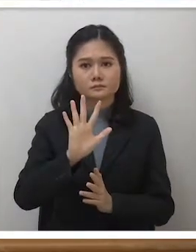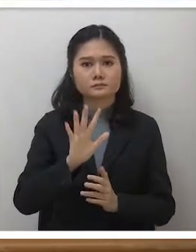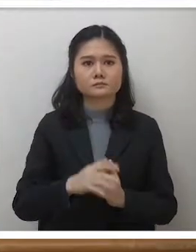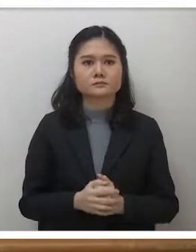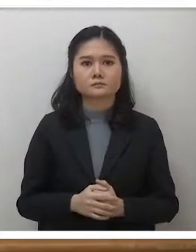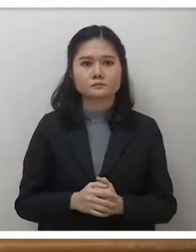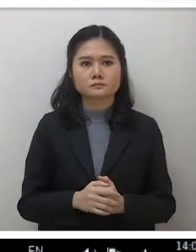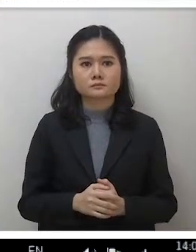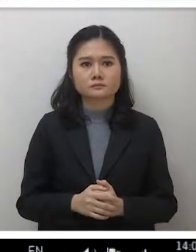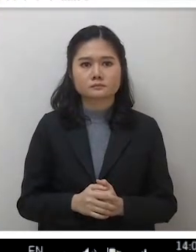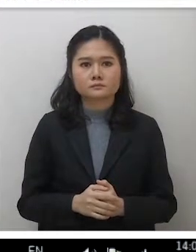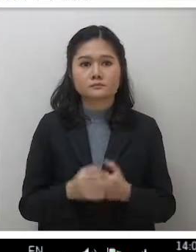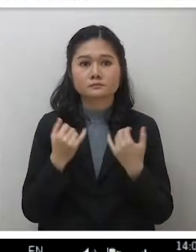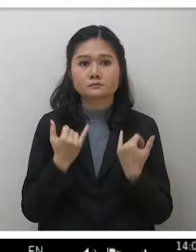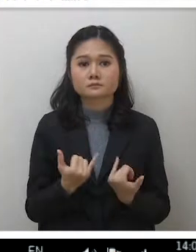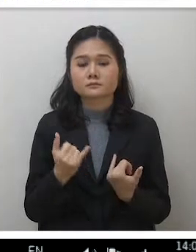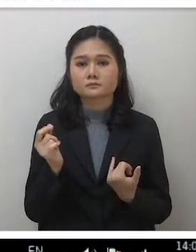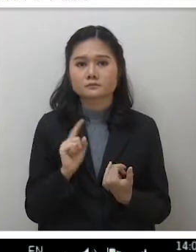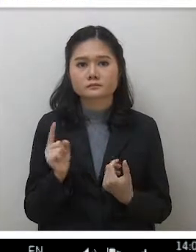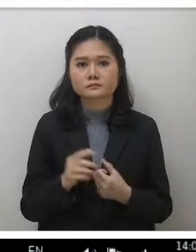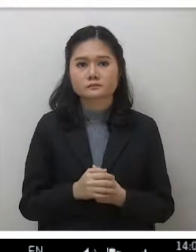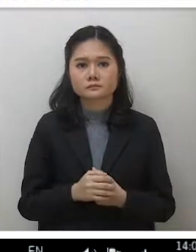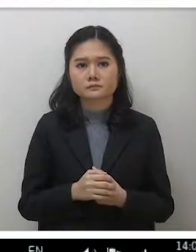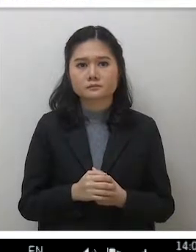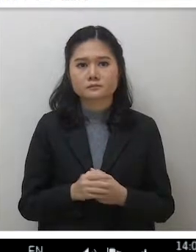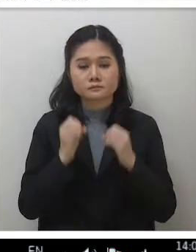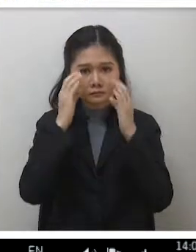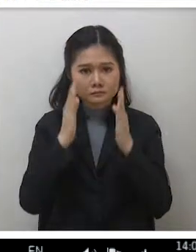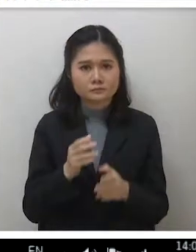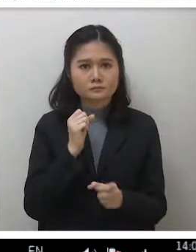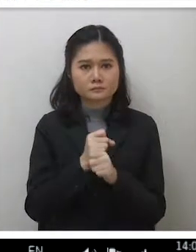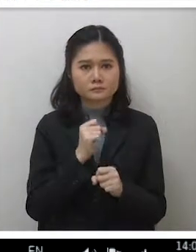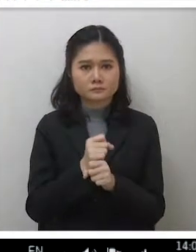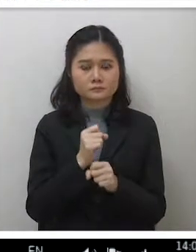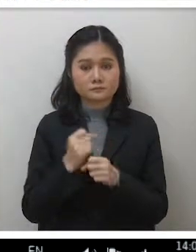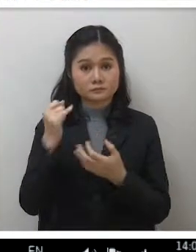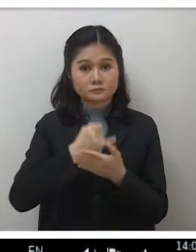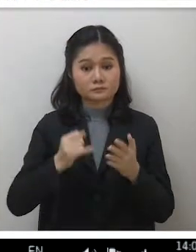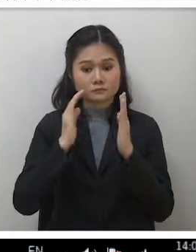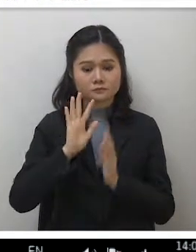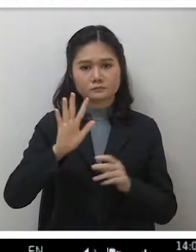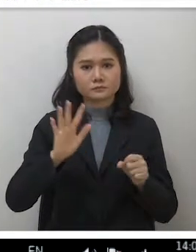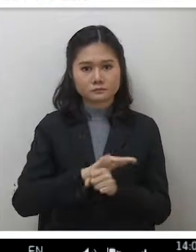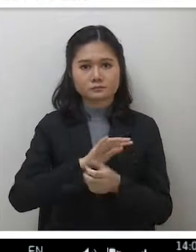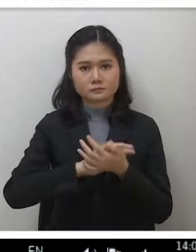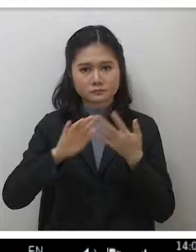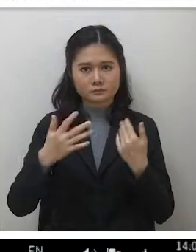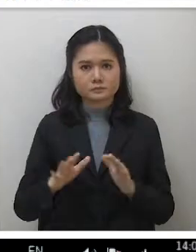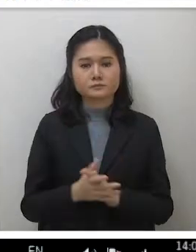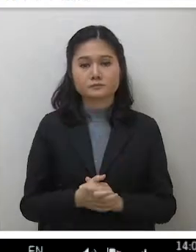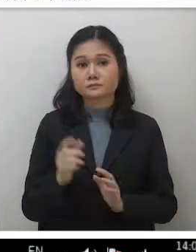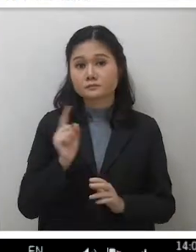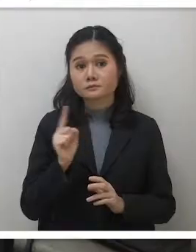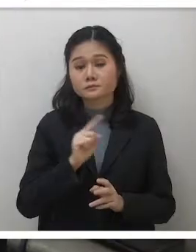ตอนนี้ครูก็ วาด5ตัวครบเรียบร้อยแล้วเป็นไง